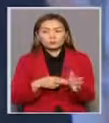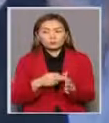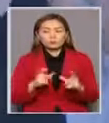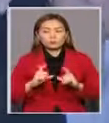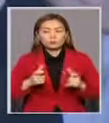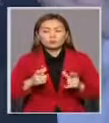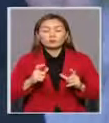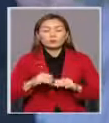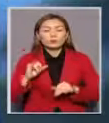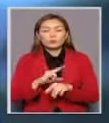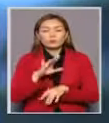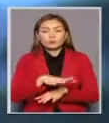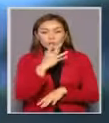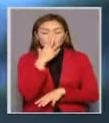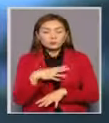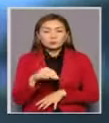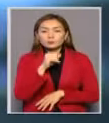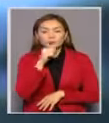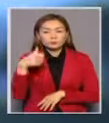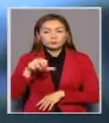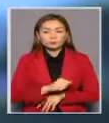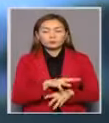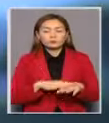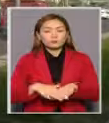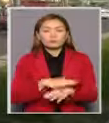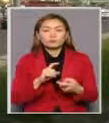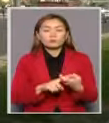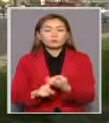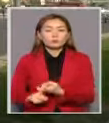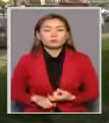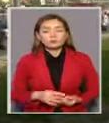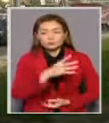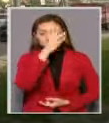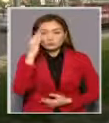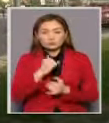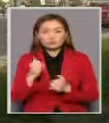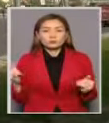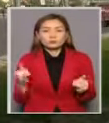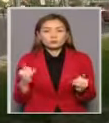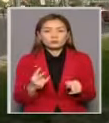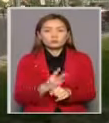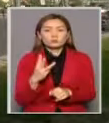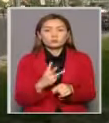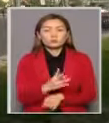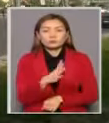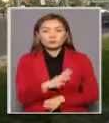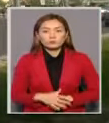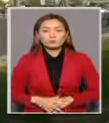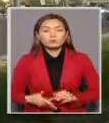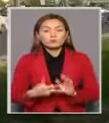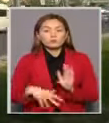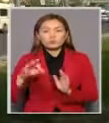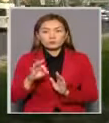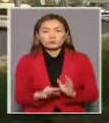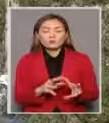международных автобусах по сравнению с прошлой неделей стране число инфицированных а вид увеличилась почти в 3 раза 80